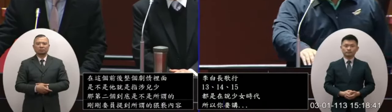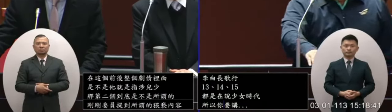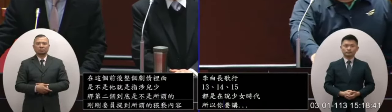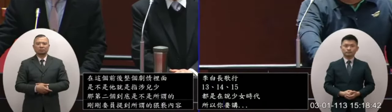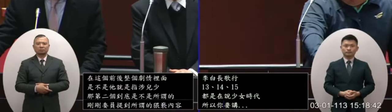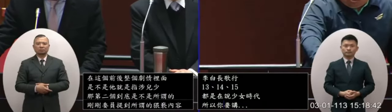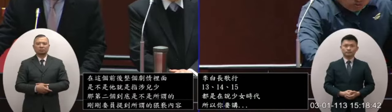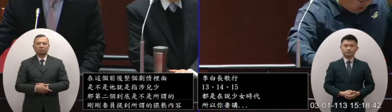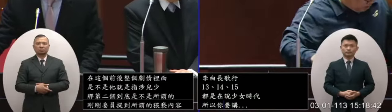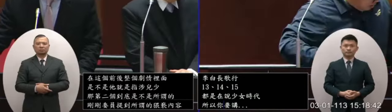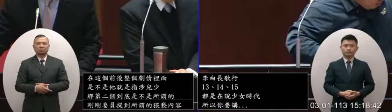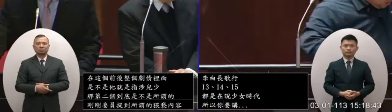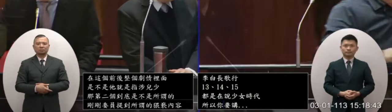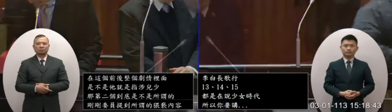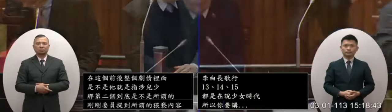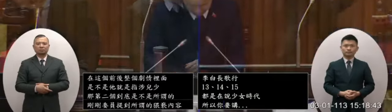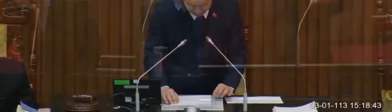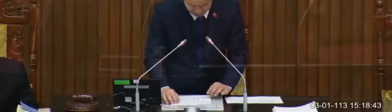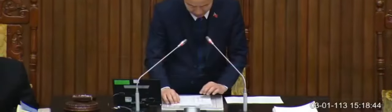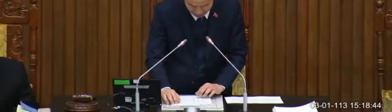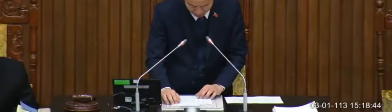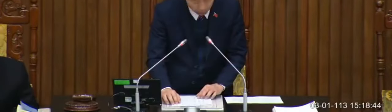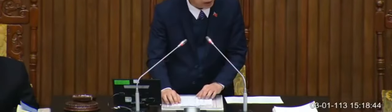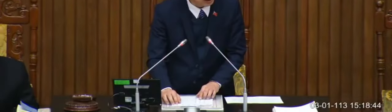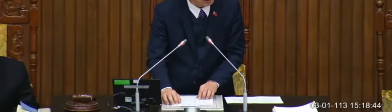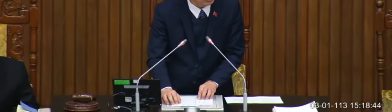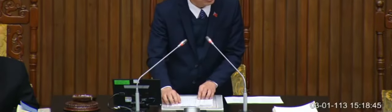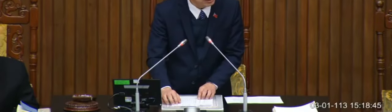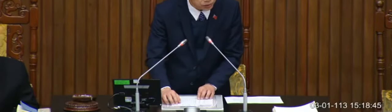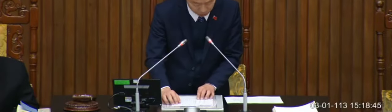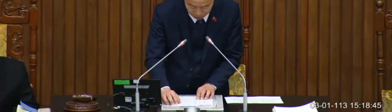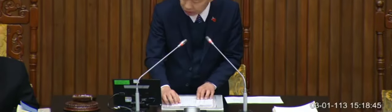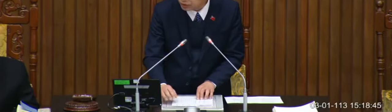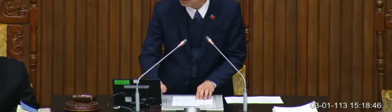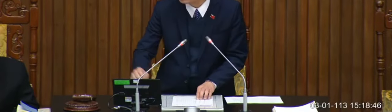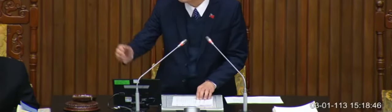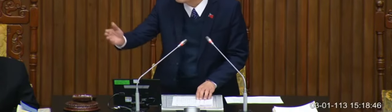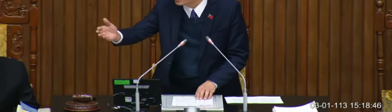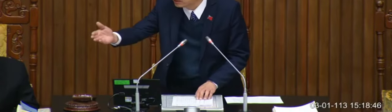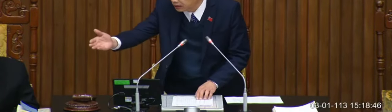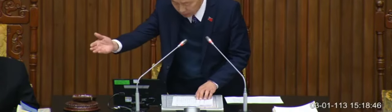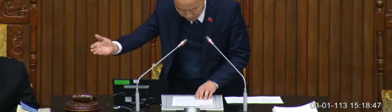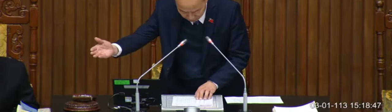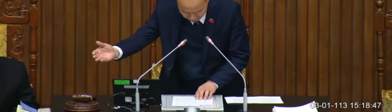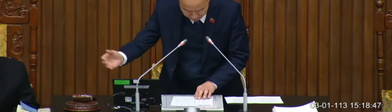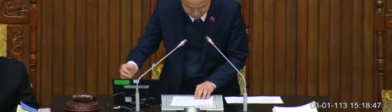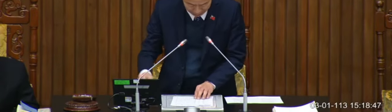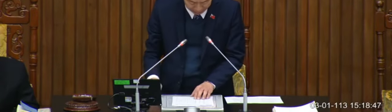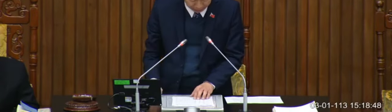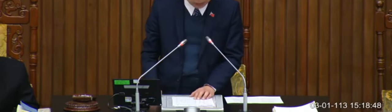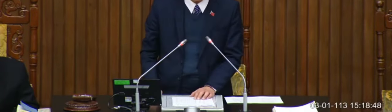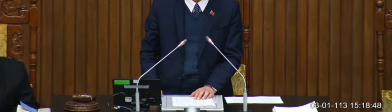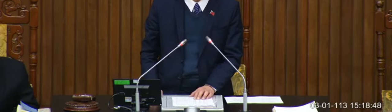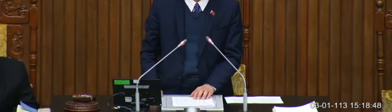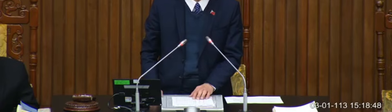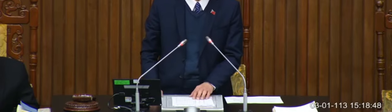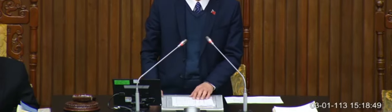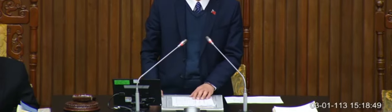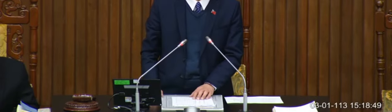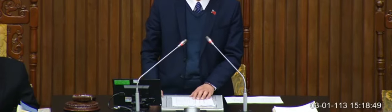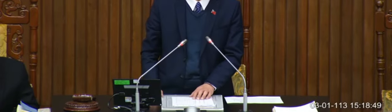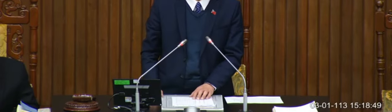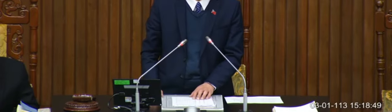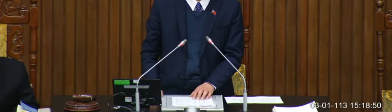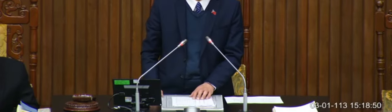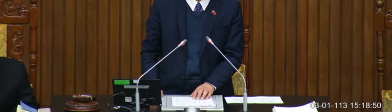哦。 好，谢谢蔡委员易余的咨询，谢谢陈院长的备询。接下来我们请